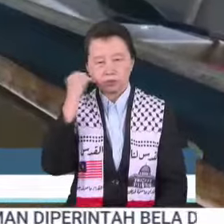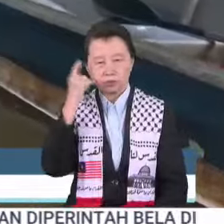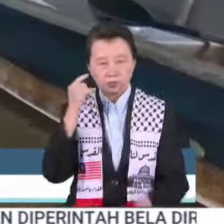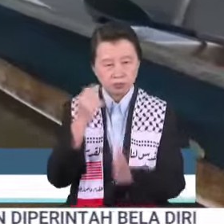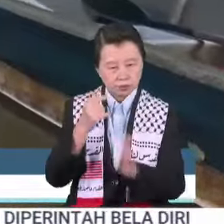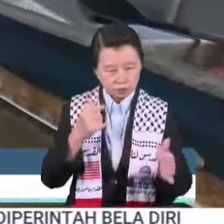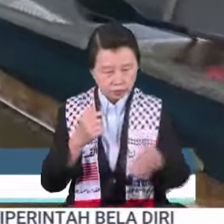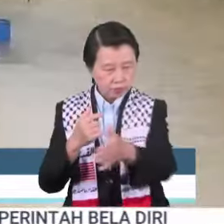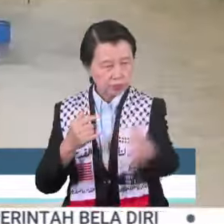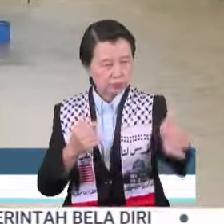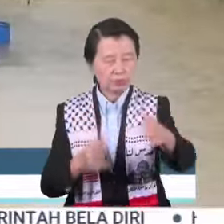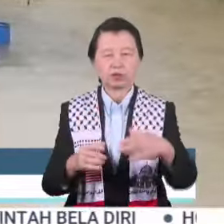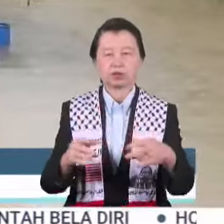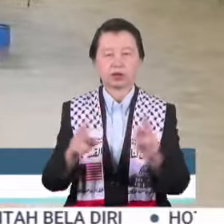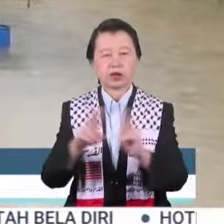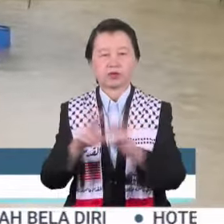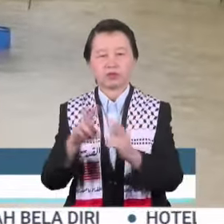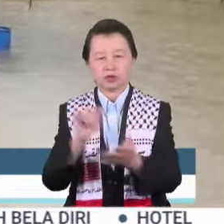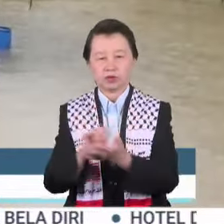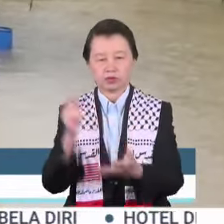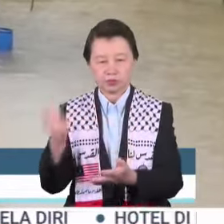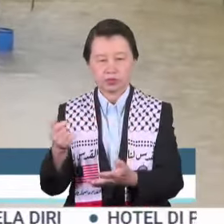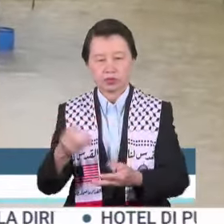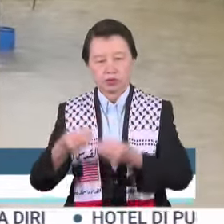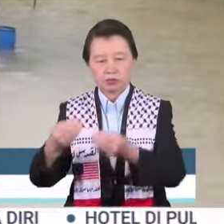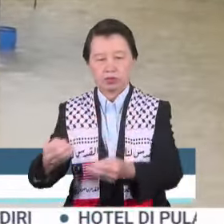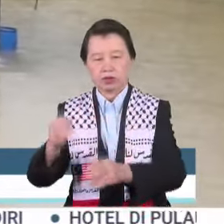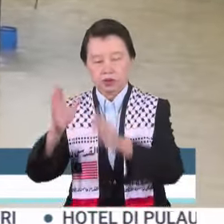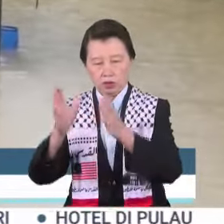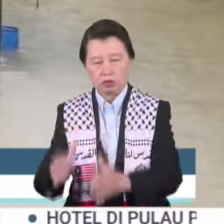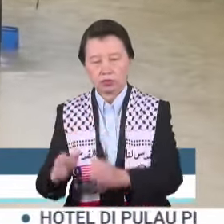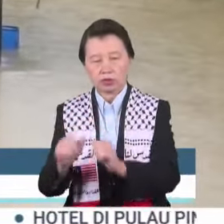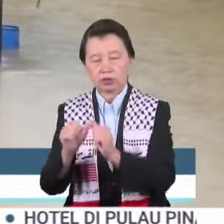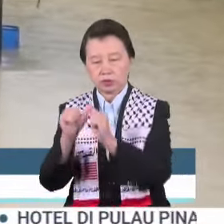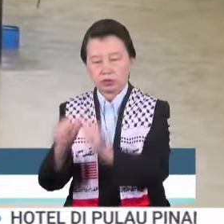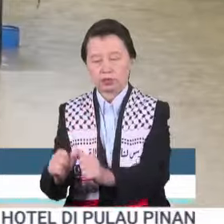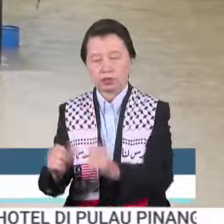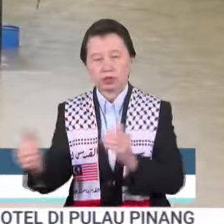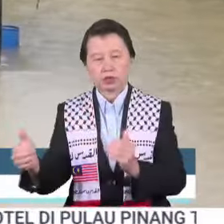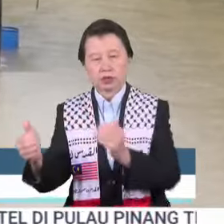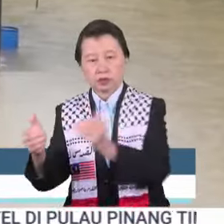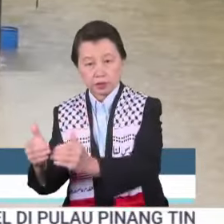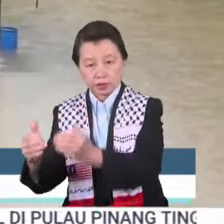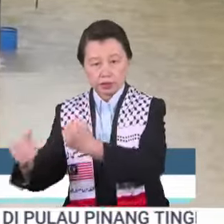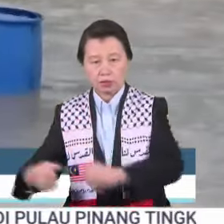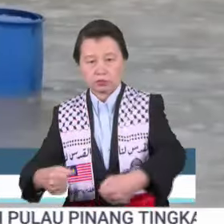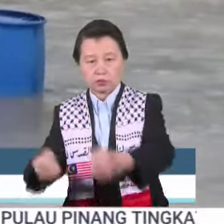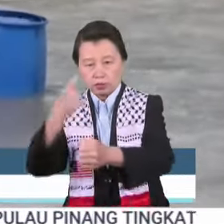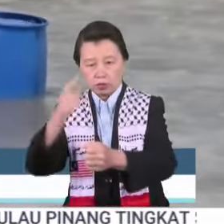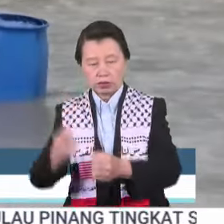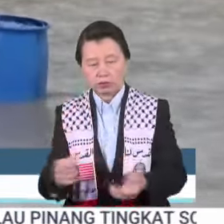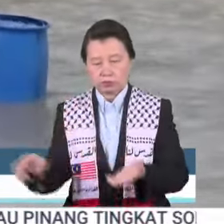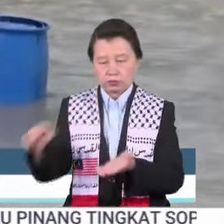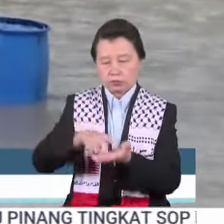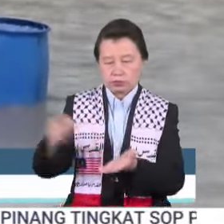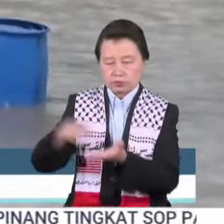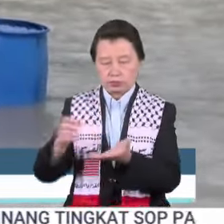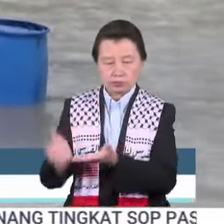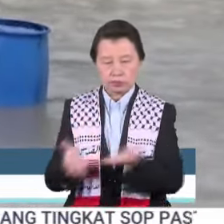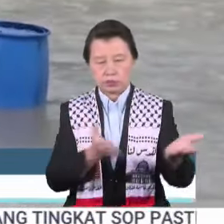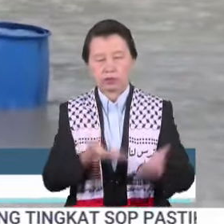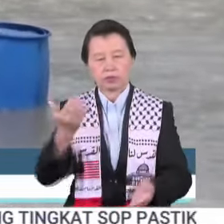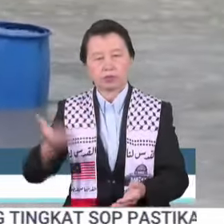selok-belok di kampung tersebut tumpuan diberi kepada penduduk yang hampiran su untuk menyelamatkan nyawa dan